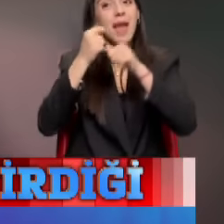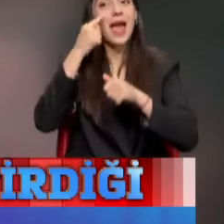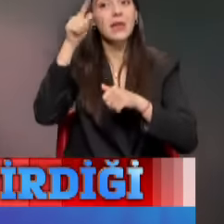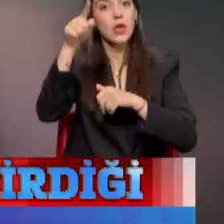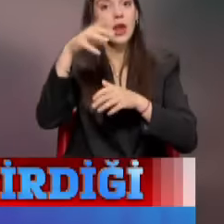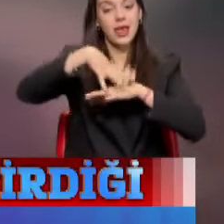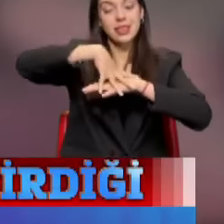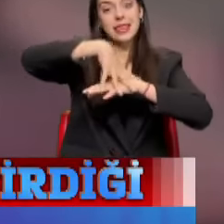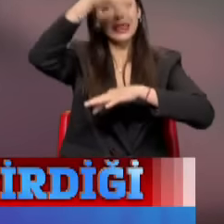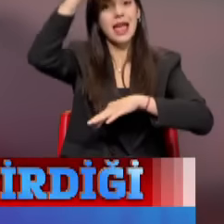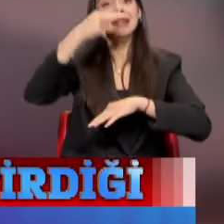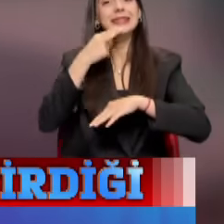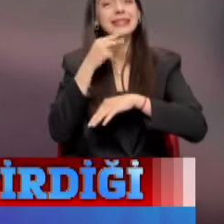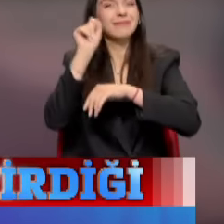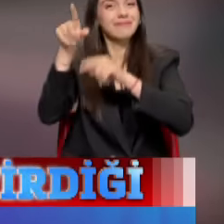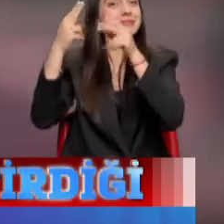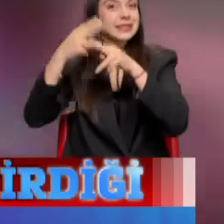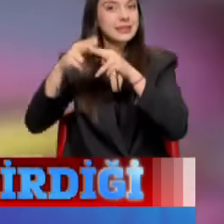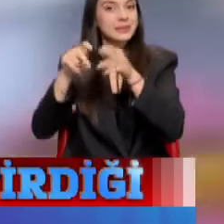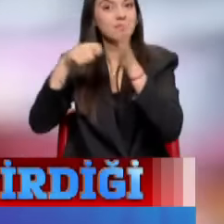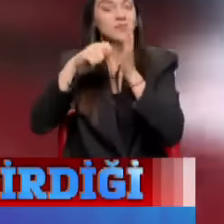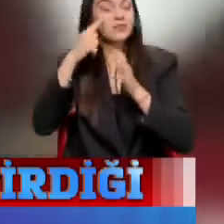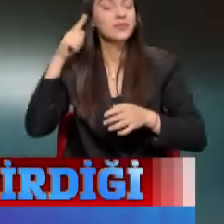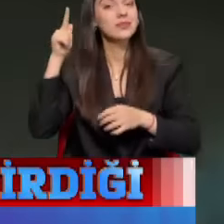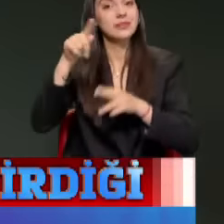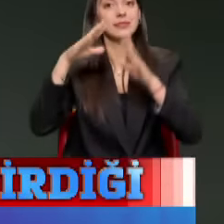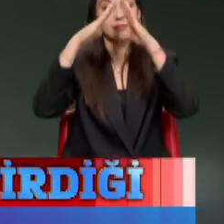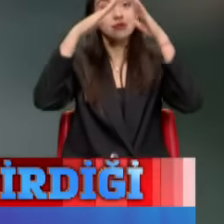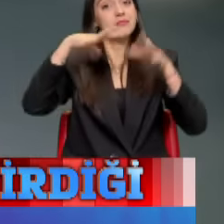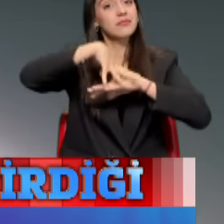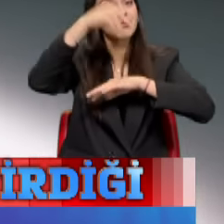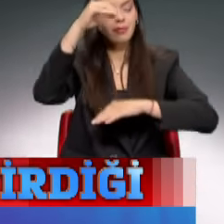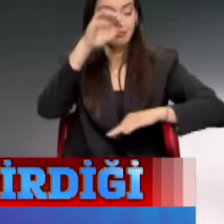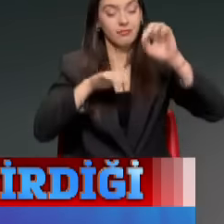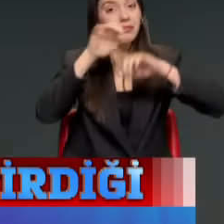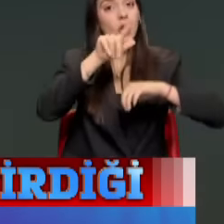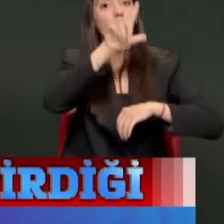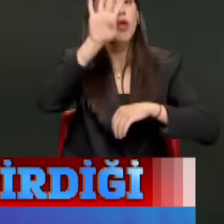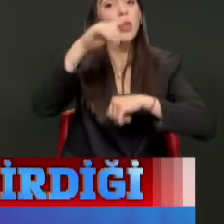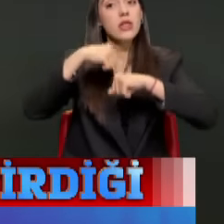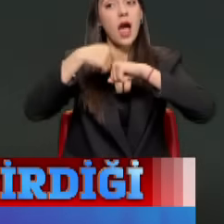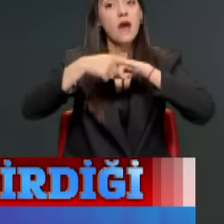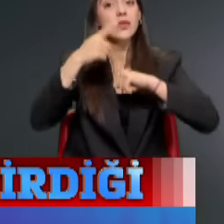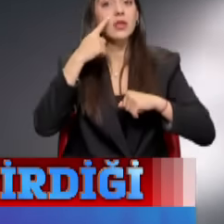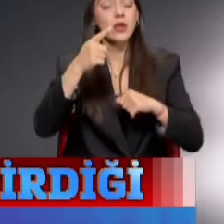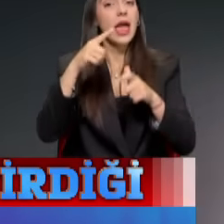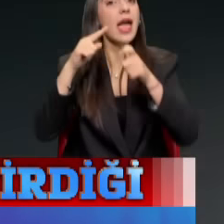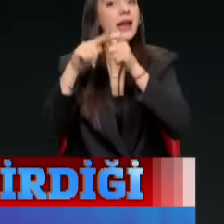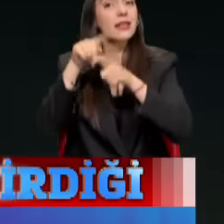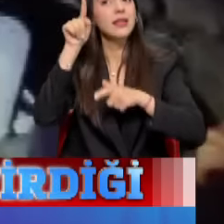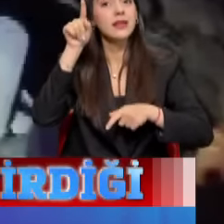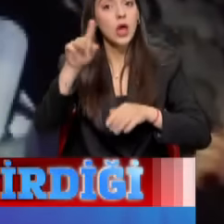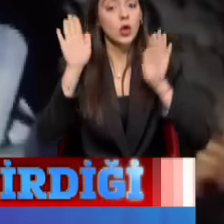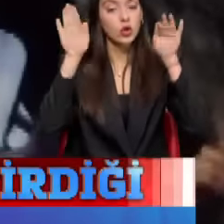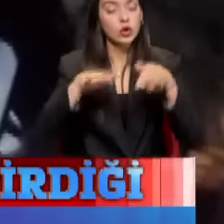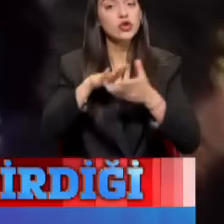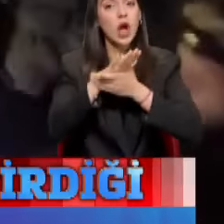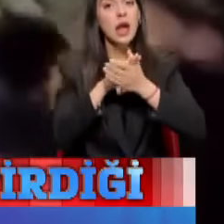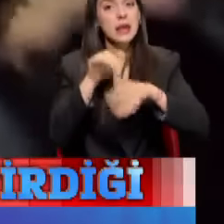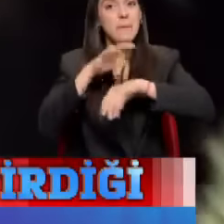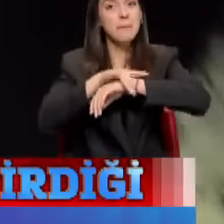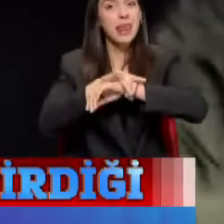sirisi Dağ Doğa yürüyüş yaptı dönü yola Tur haftalık hamile ekaterina ktin düşerek ayak bileğini kırdı